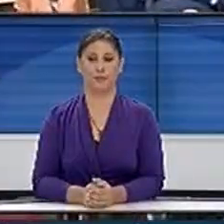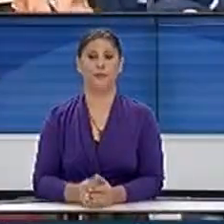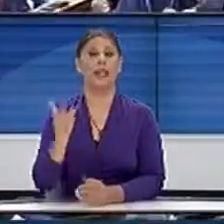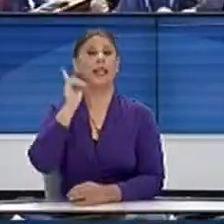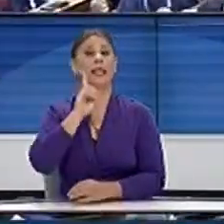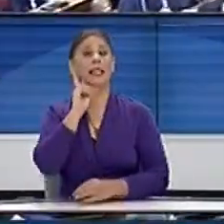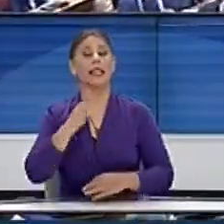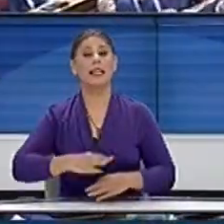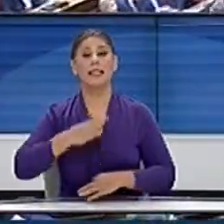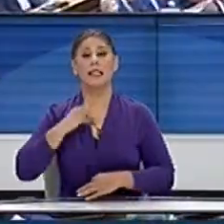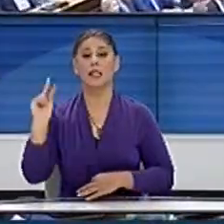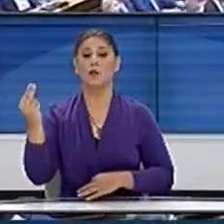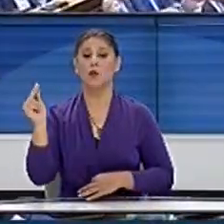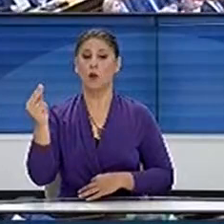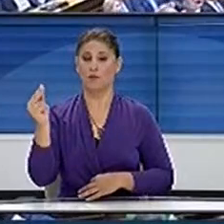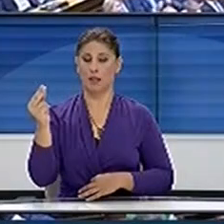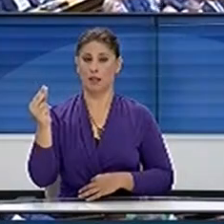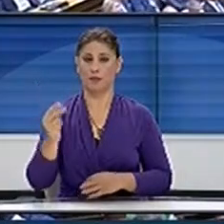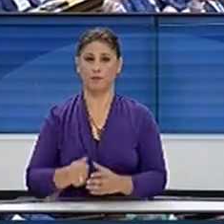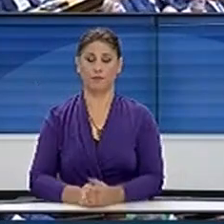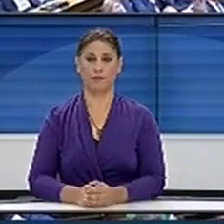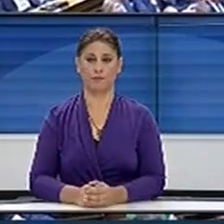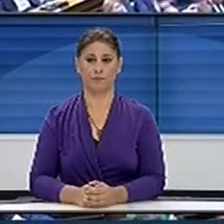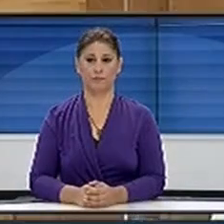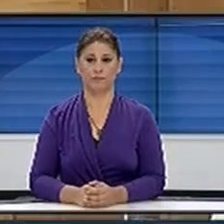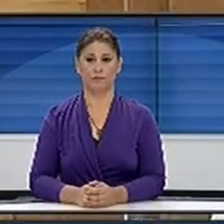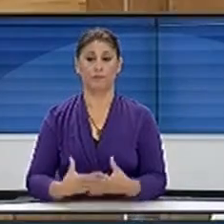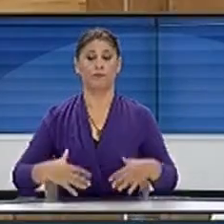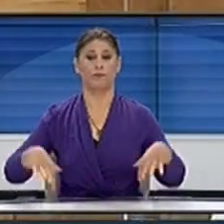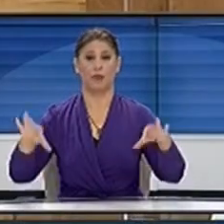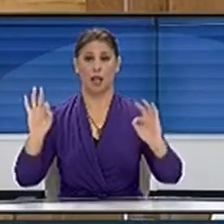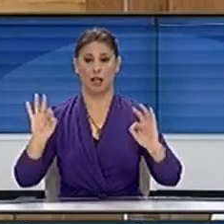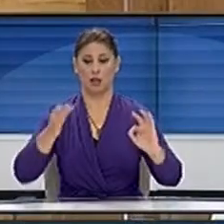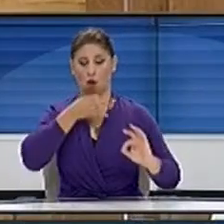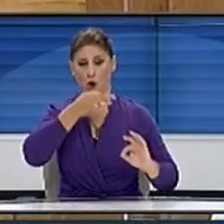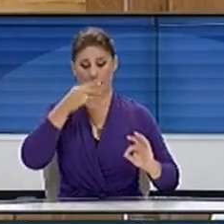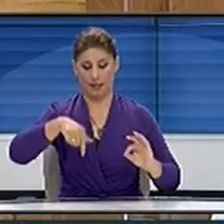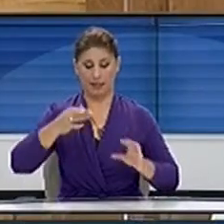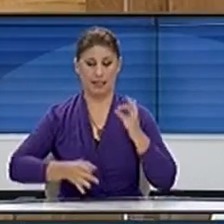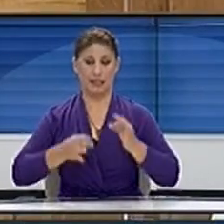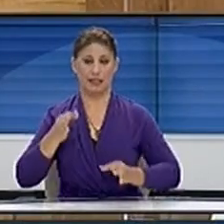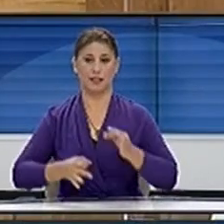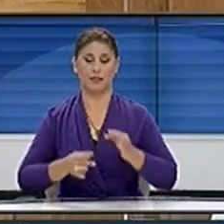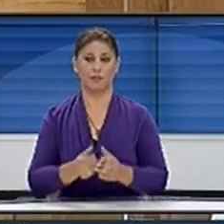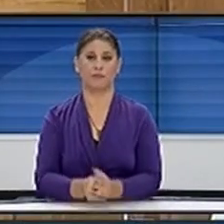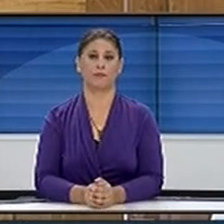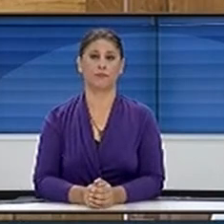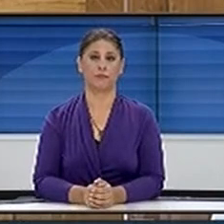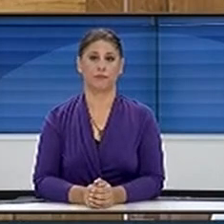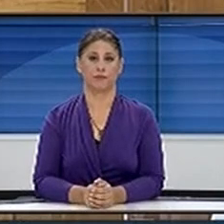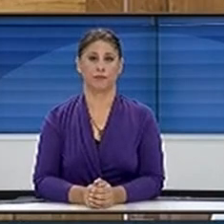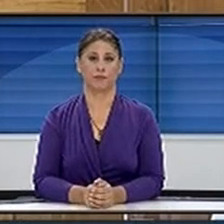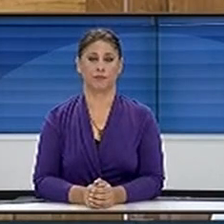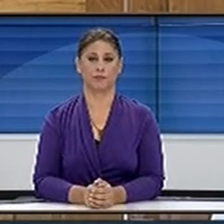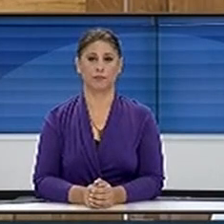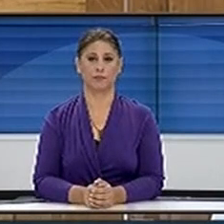Κυρίες και κύριοι βουλευτές, παίρνω το λόγο στη σημερινή συζήτηση, η οποία